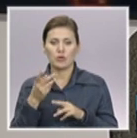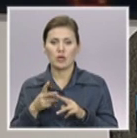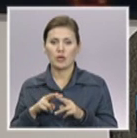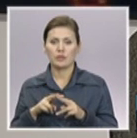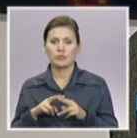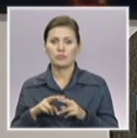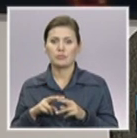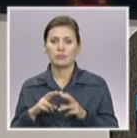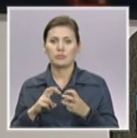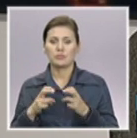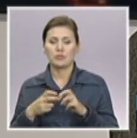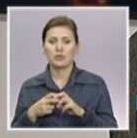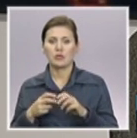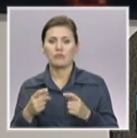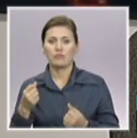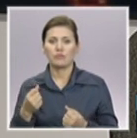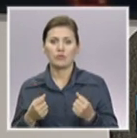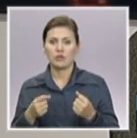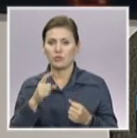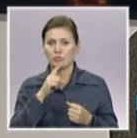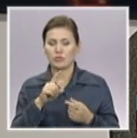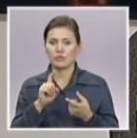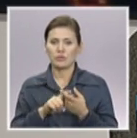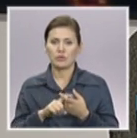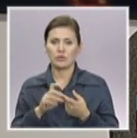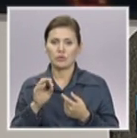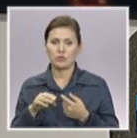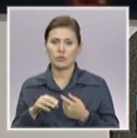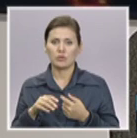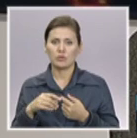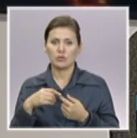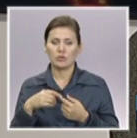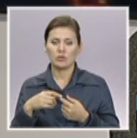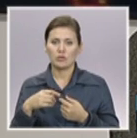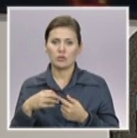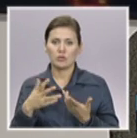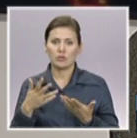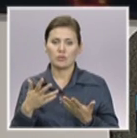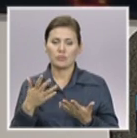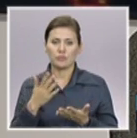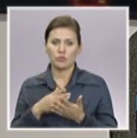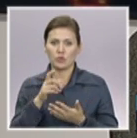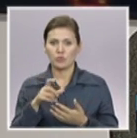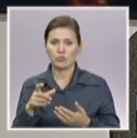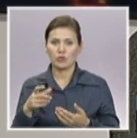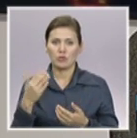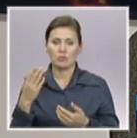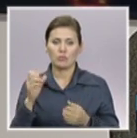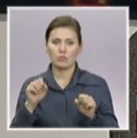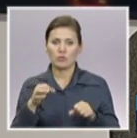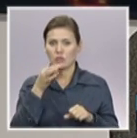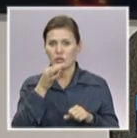напряжения, да, то есть водитель не будет зависеть уже от наличности. Ему будет,